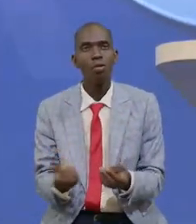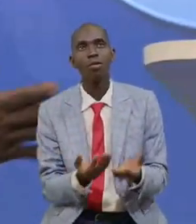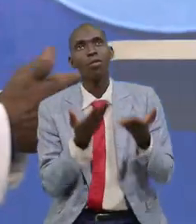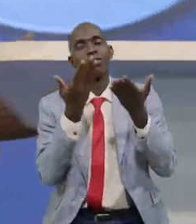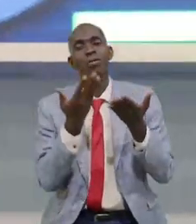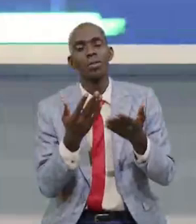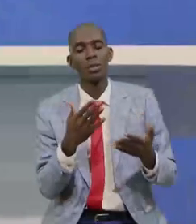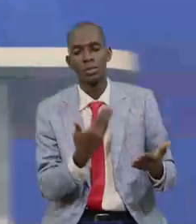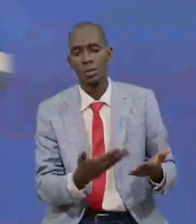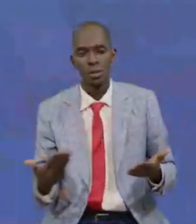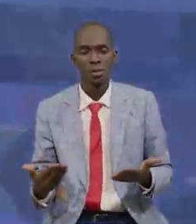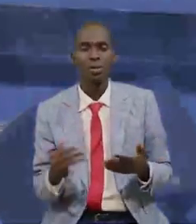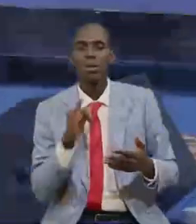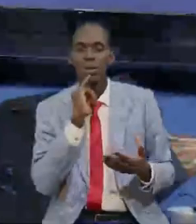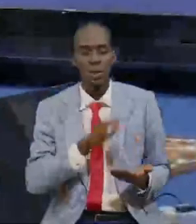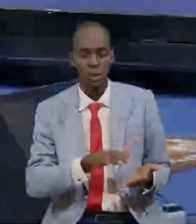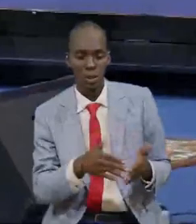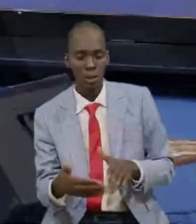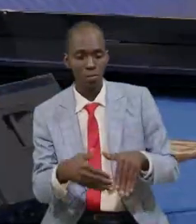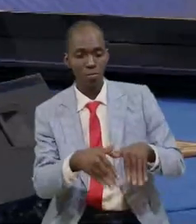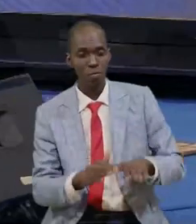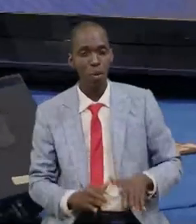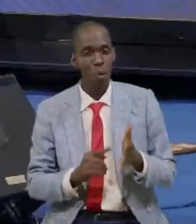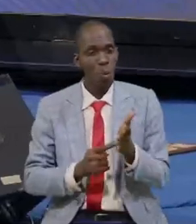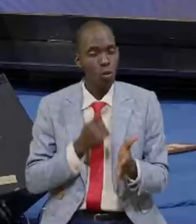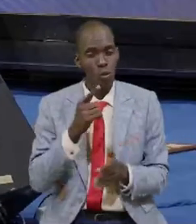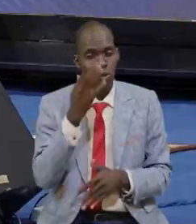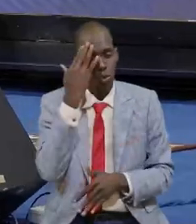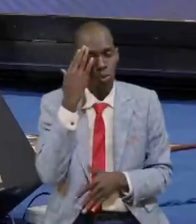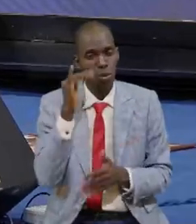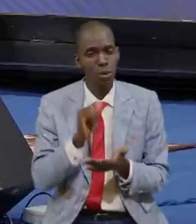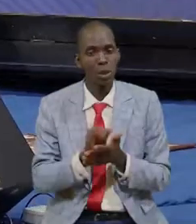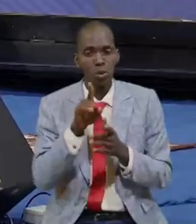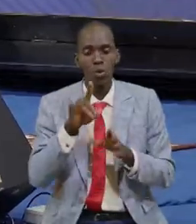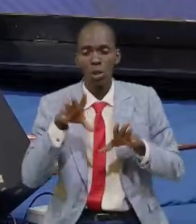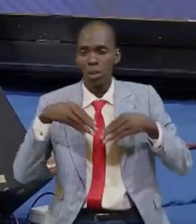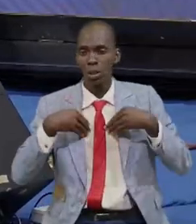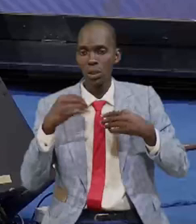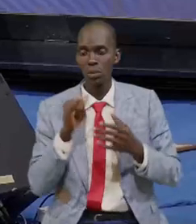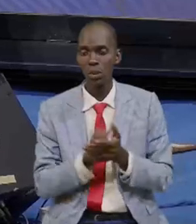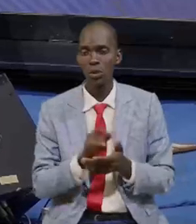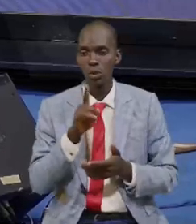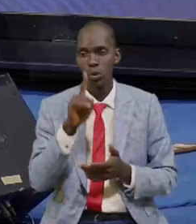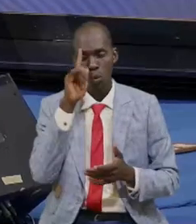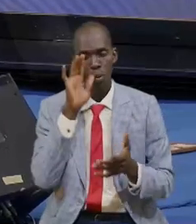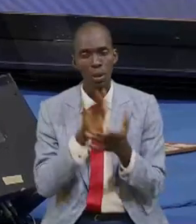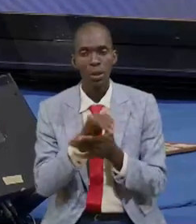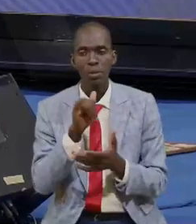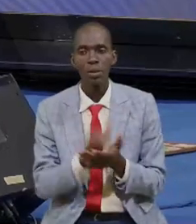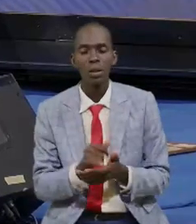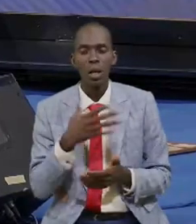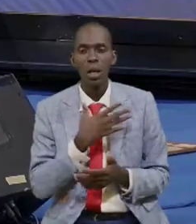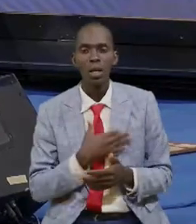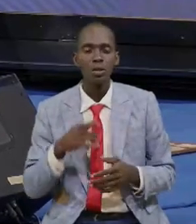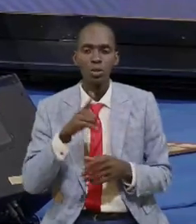des offrandes est morte. Dès que vous reconnaissez cela, vous acceptez cela, vous croyez cela et